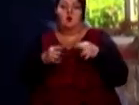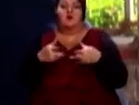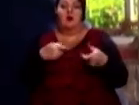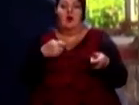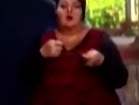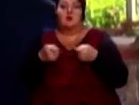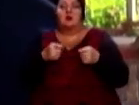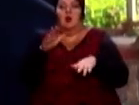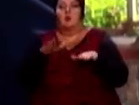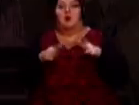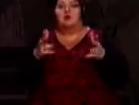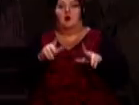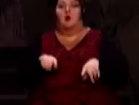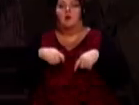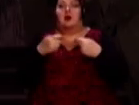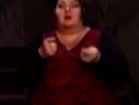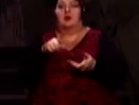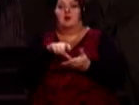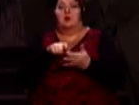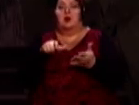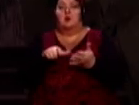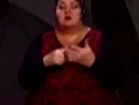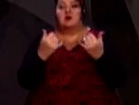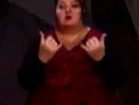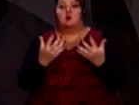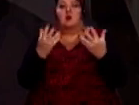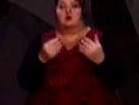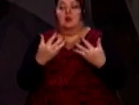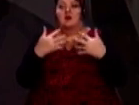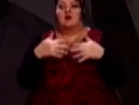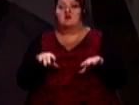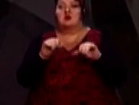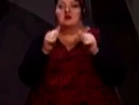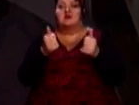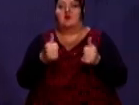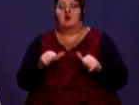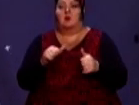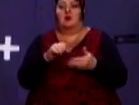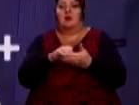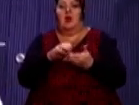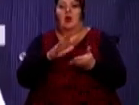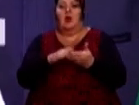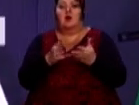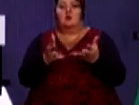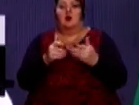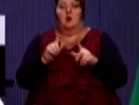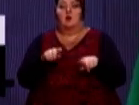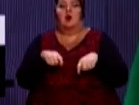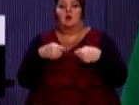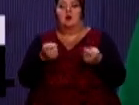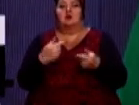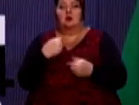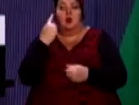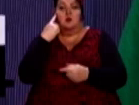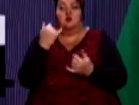якої передали це приміщення. На сьогоднішній день вже сформований акт прямопередачі. Я думаю, що я сьогодні фізично заберу його